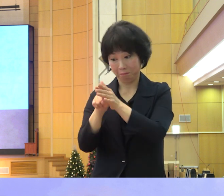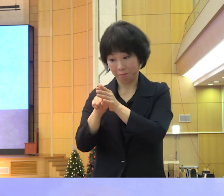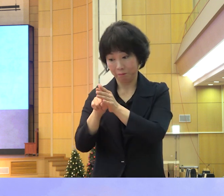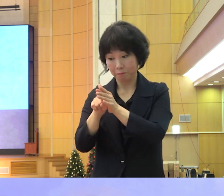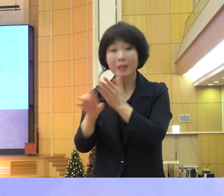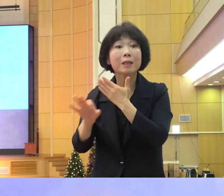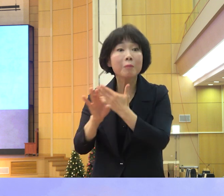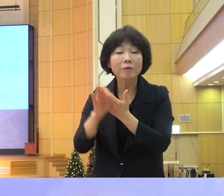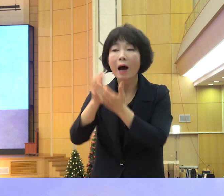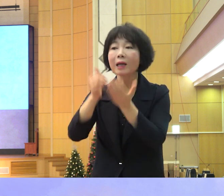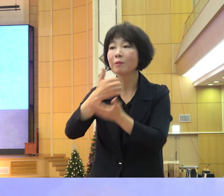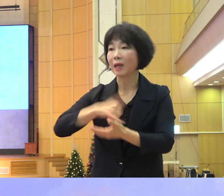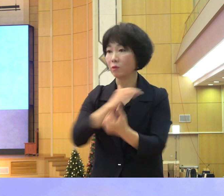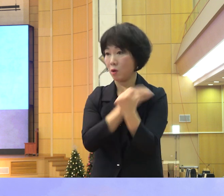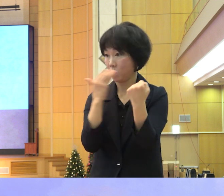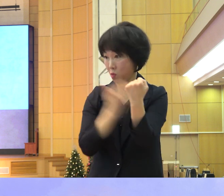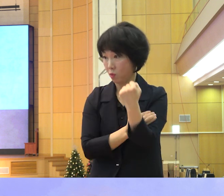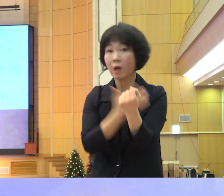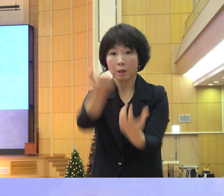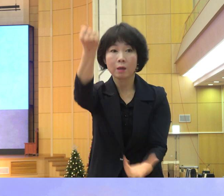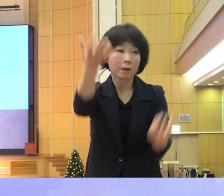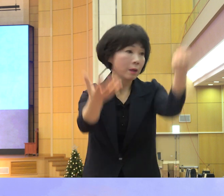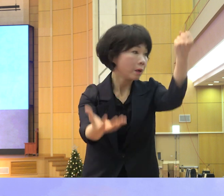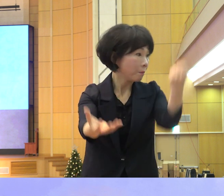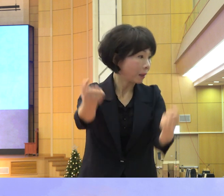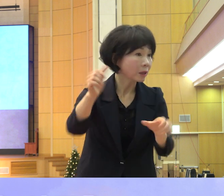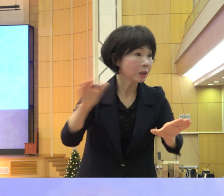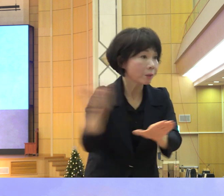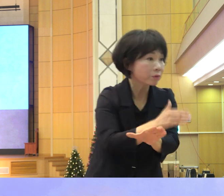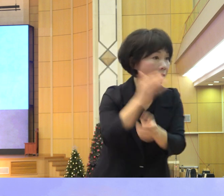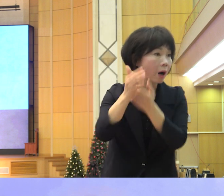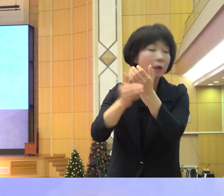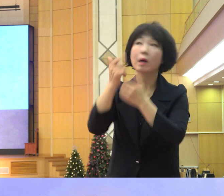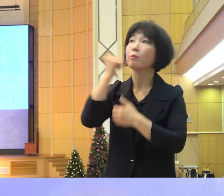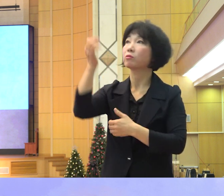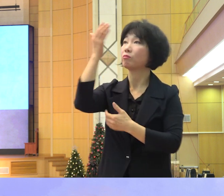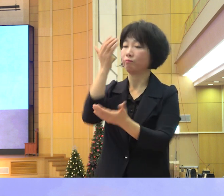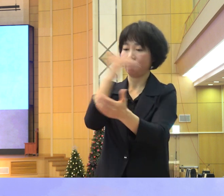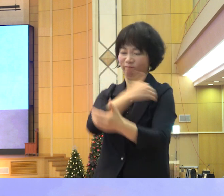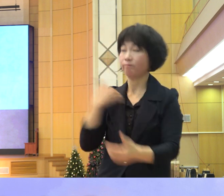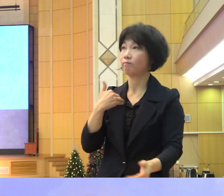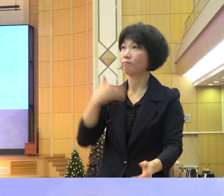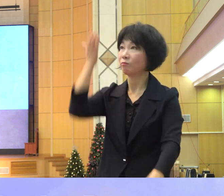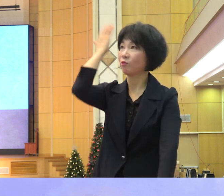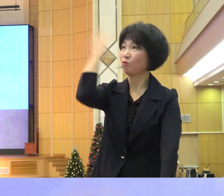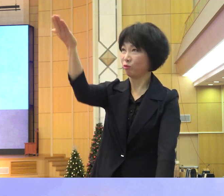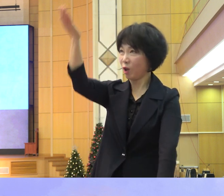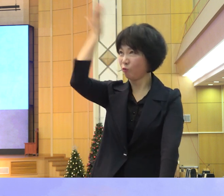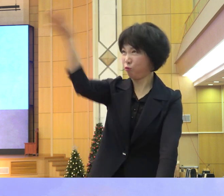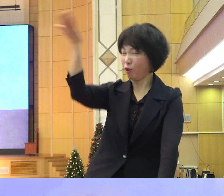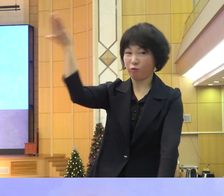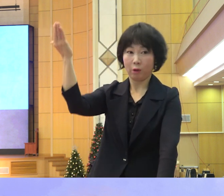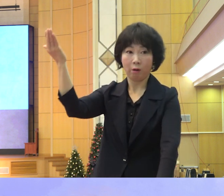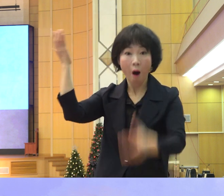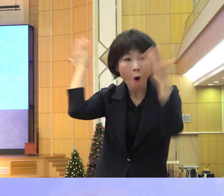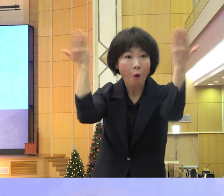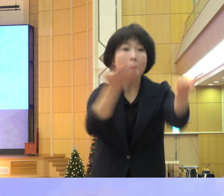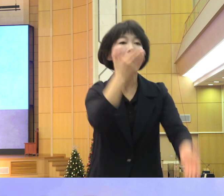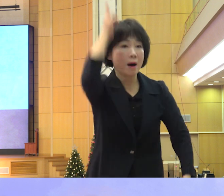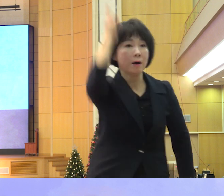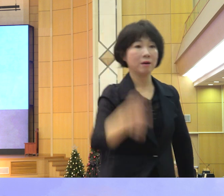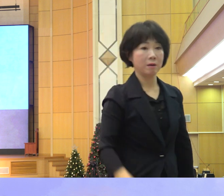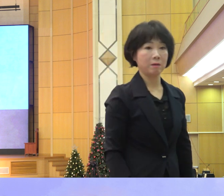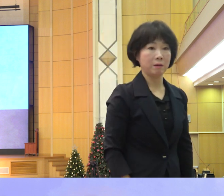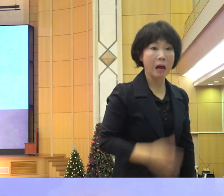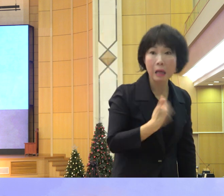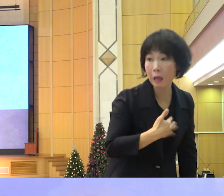되고, 하나님의 자녀가 되면 이제는 하나님께 무엇을 구하든지 받을 수 있는 권리가 있고, 그래서 생명을 얻을